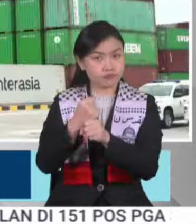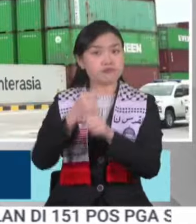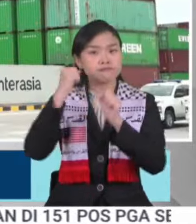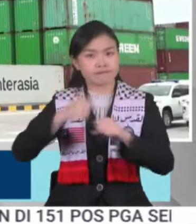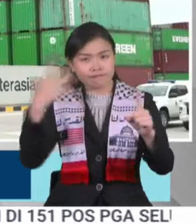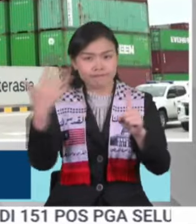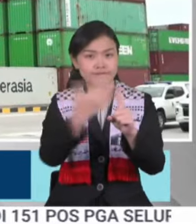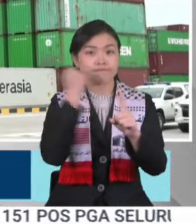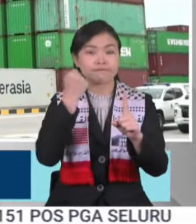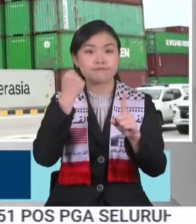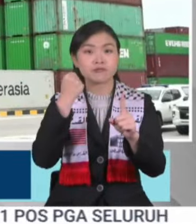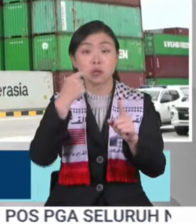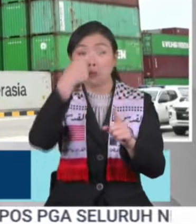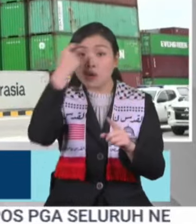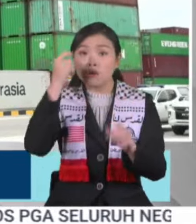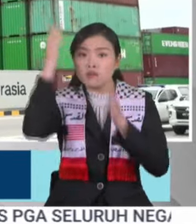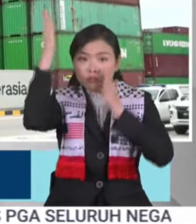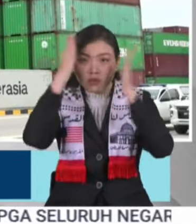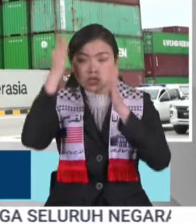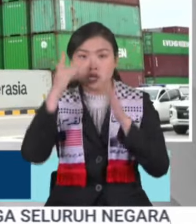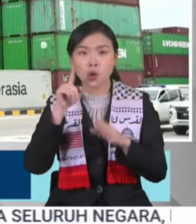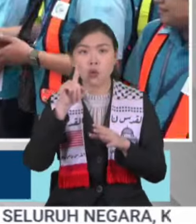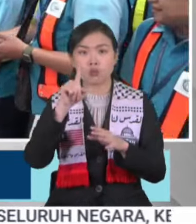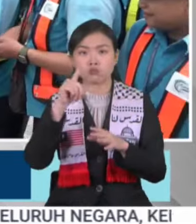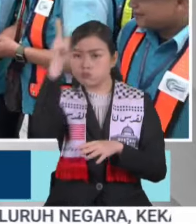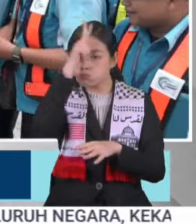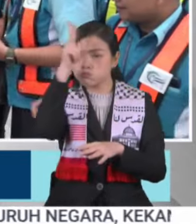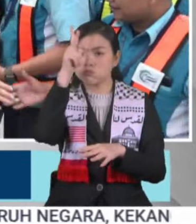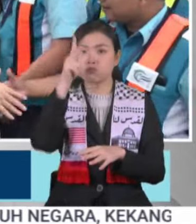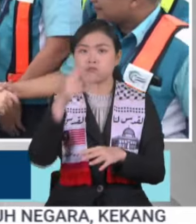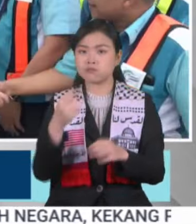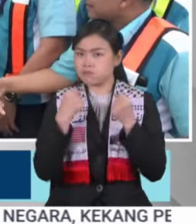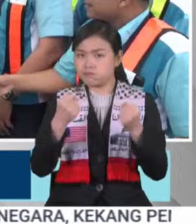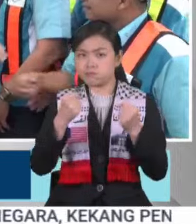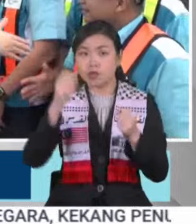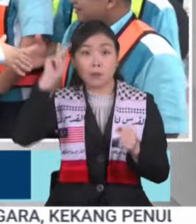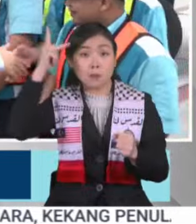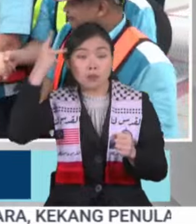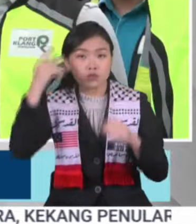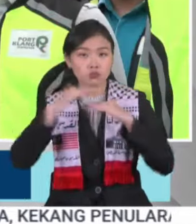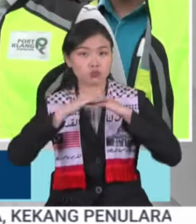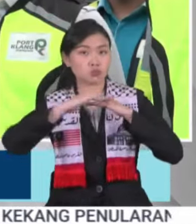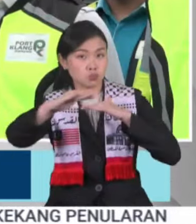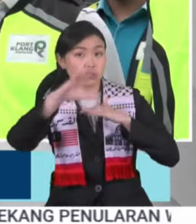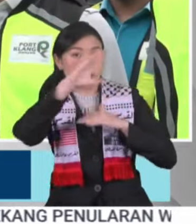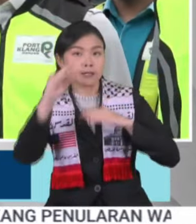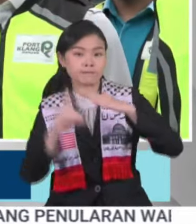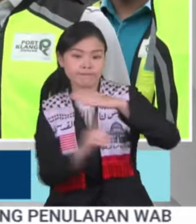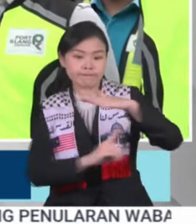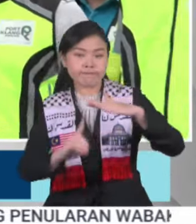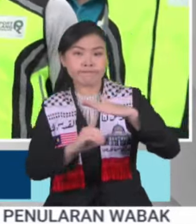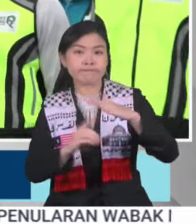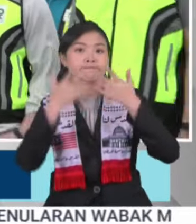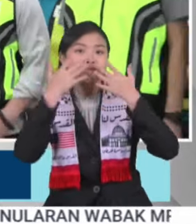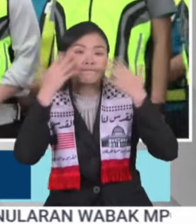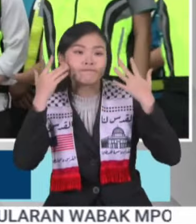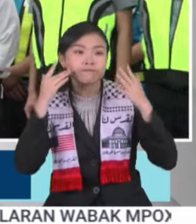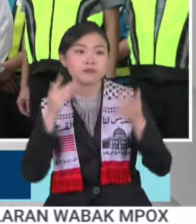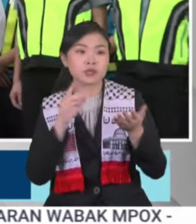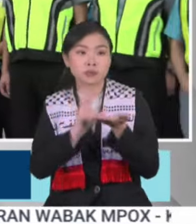mampu direalisasikan berikutan faktor Malaysia yang mempunyai sebuah kerajaan kukuh, politik yang stabil dan dasar